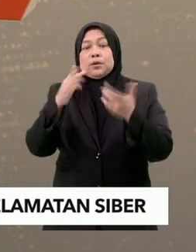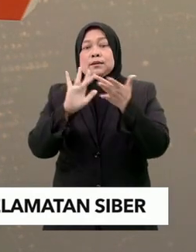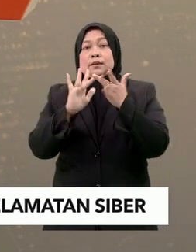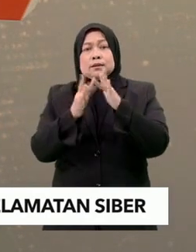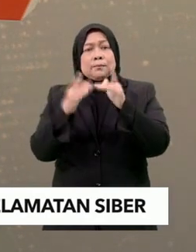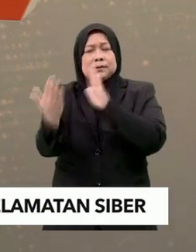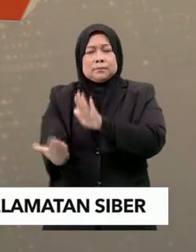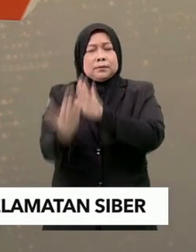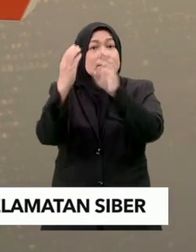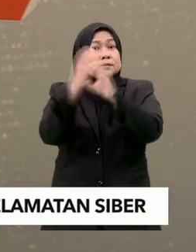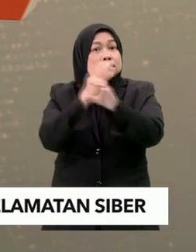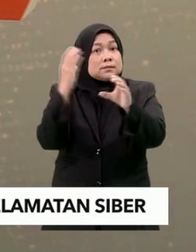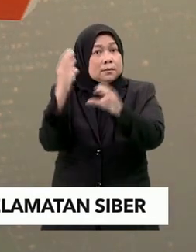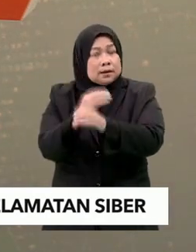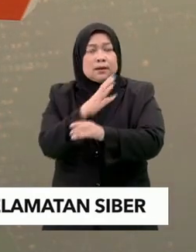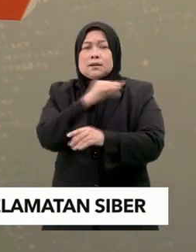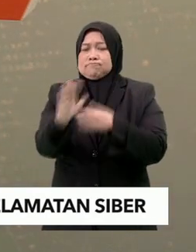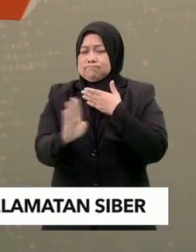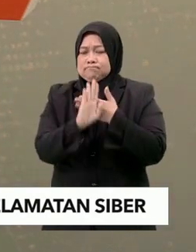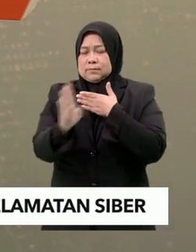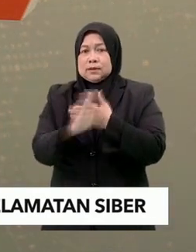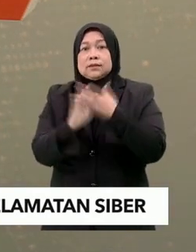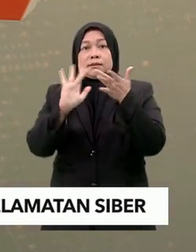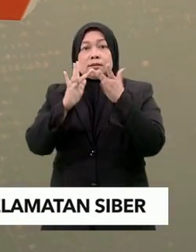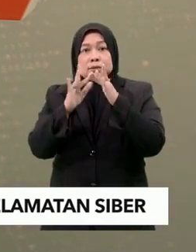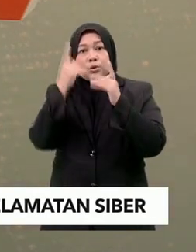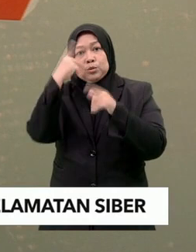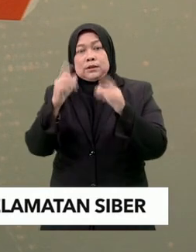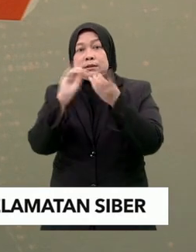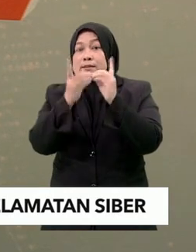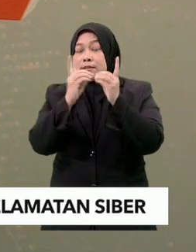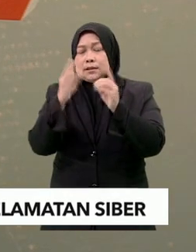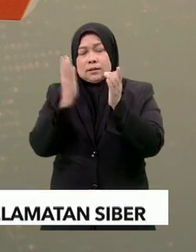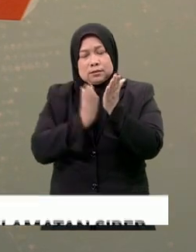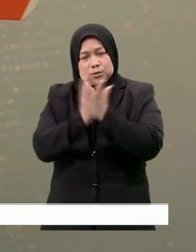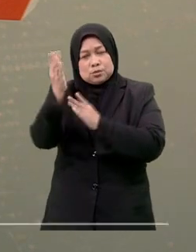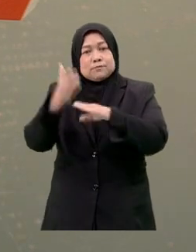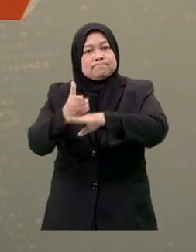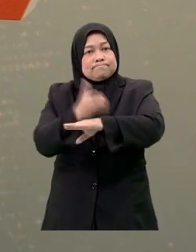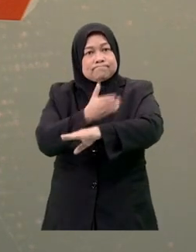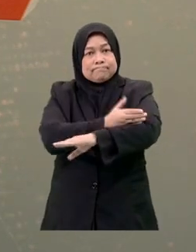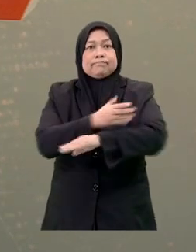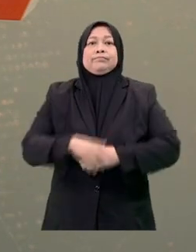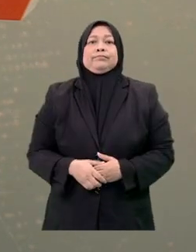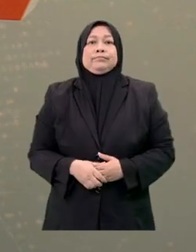ketika berdepan dengan cabaran serta ancaman siber dalam lanskap digital yang terus